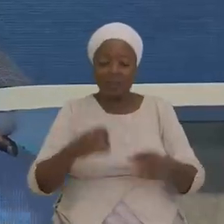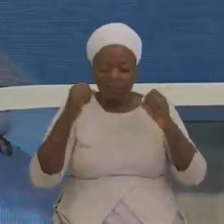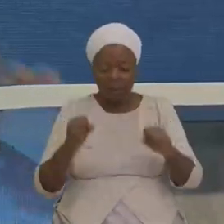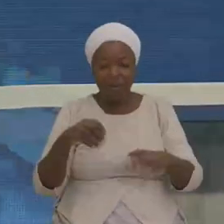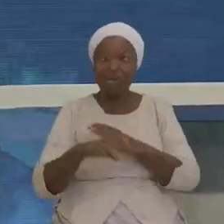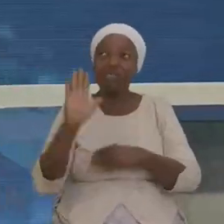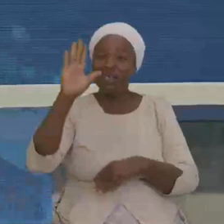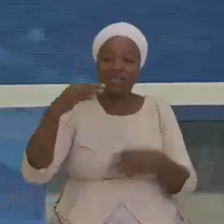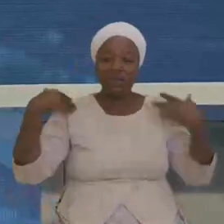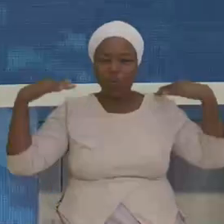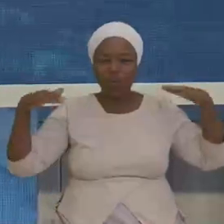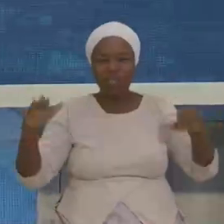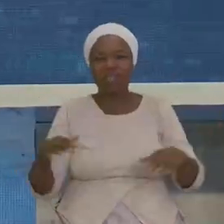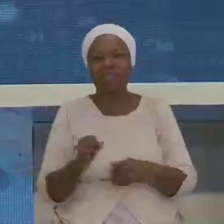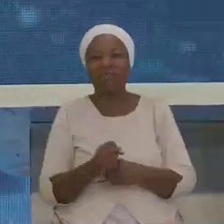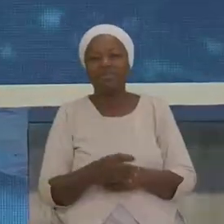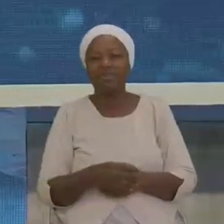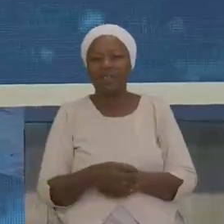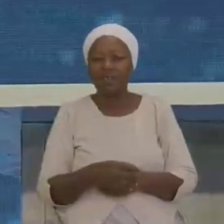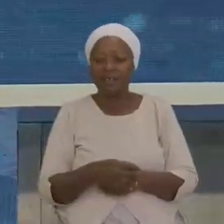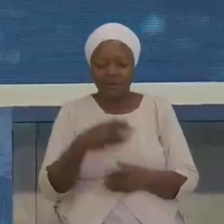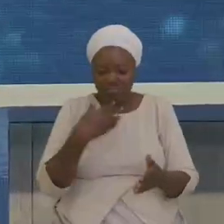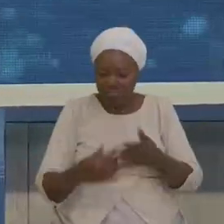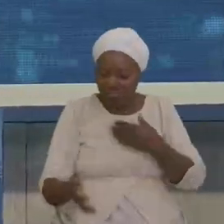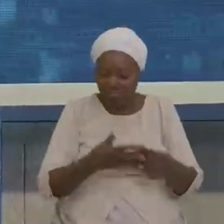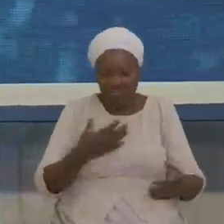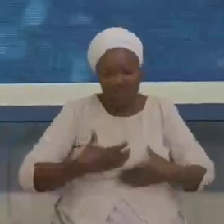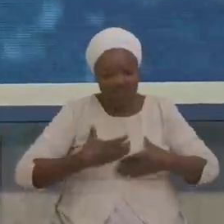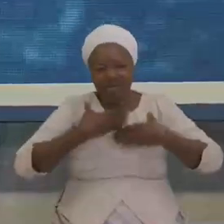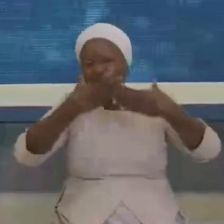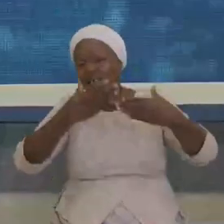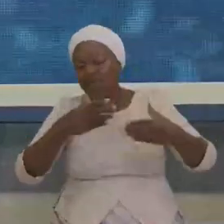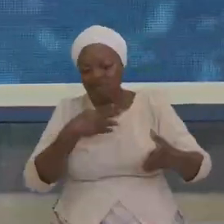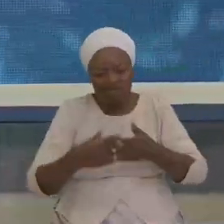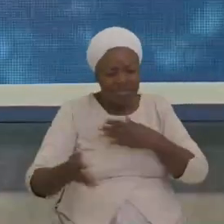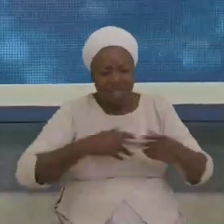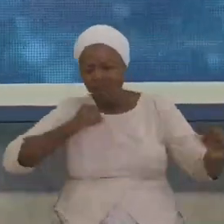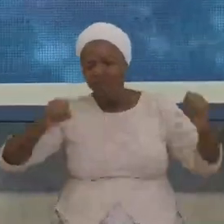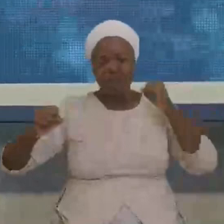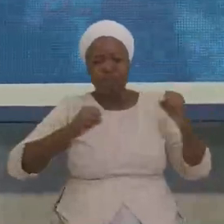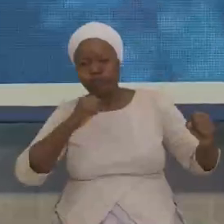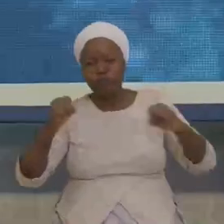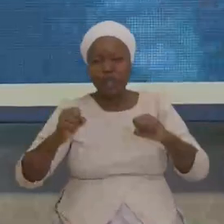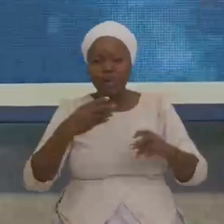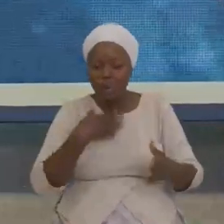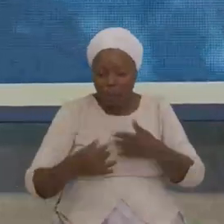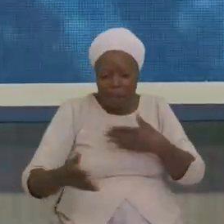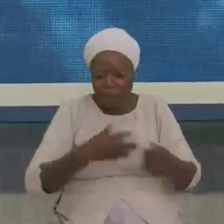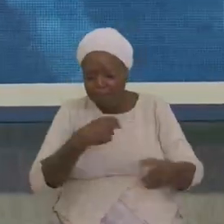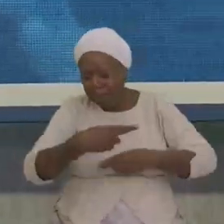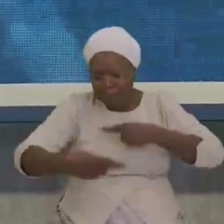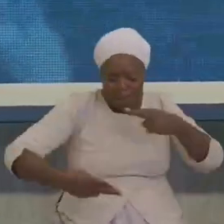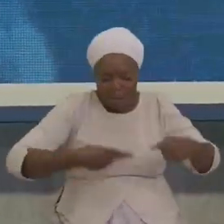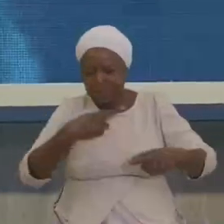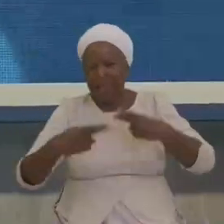sous ses ailes. Quel que soit le cri, quel que soit les gymnastiques, quel que soit